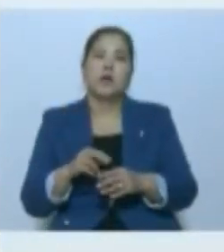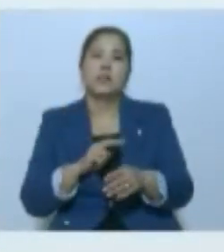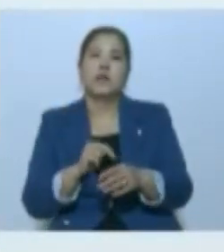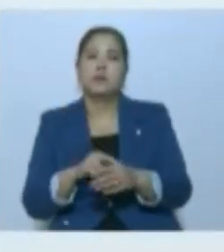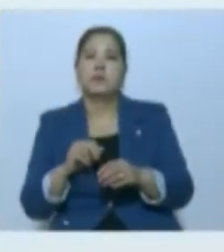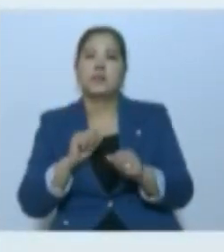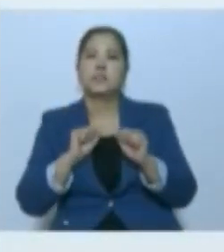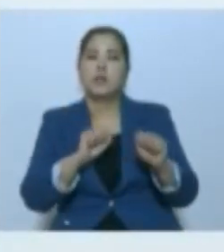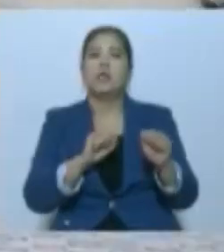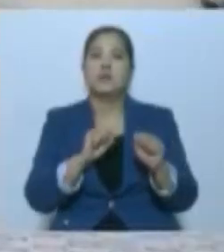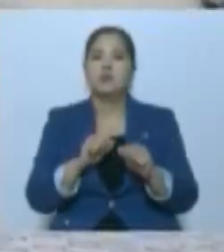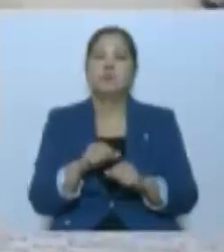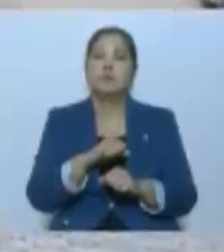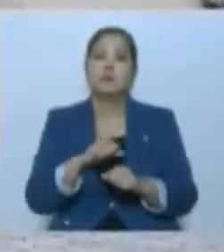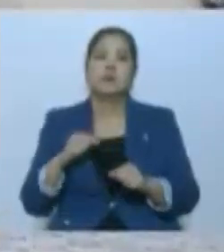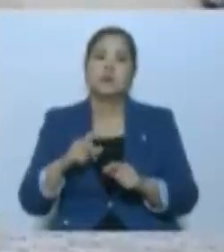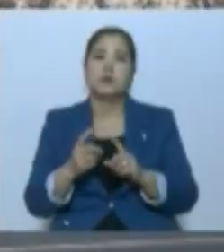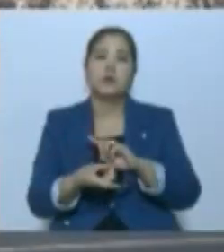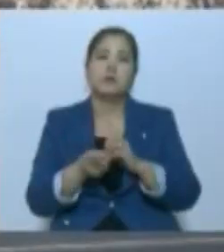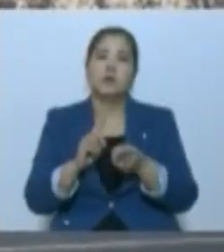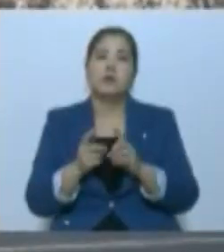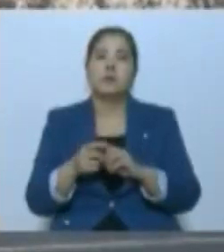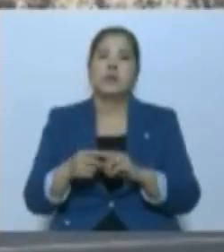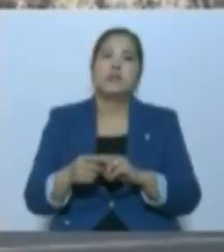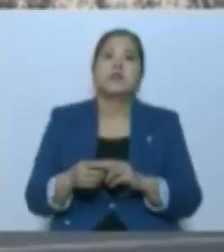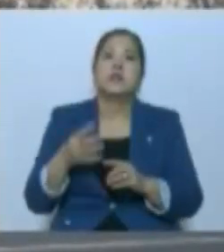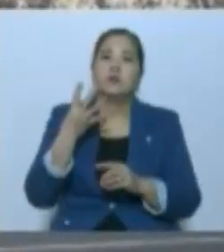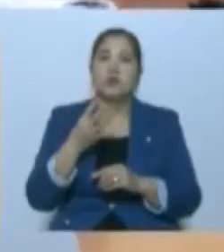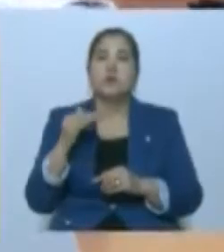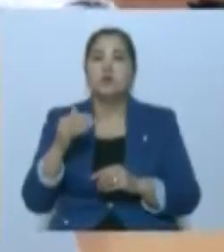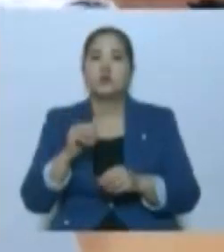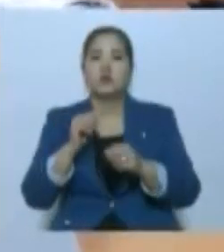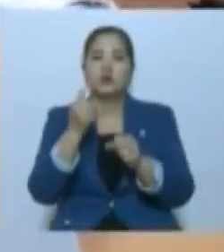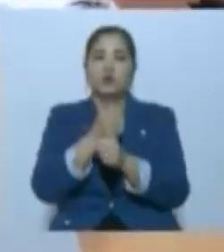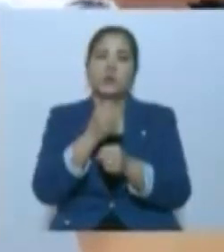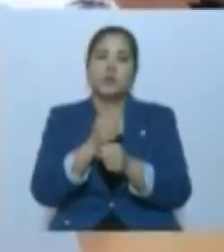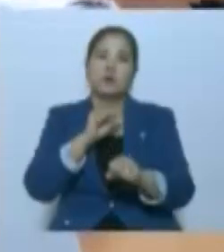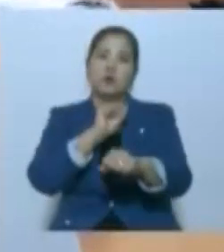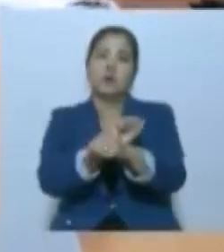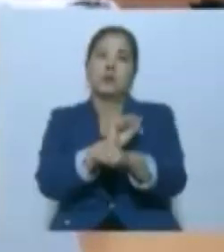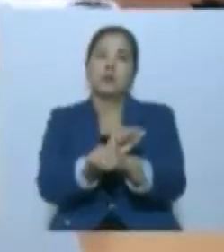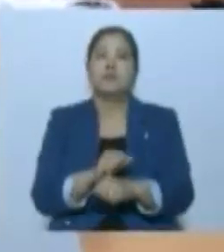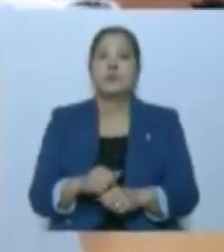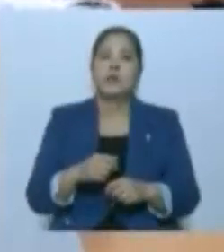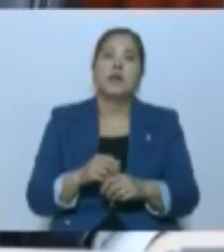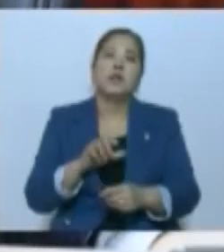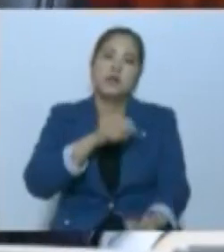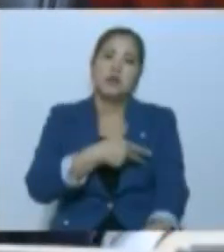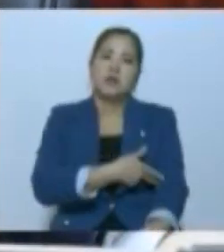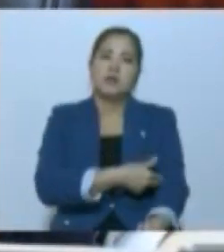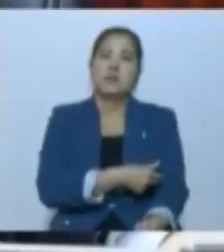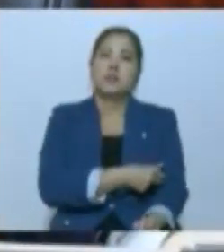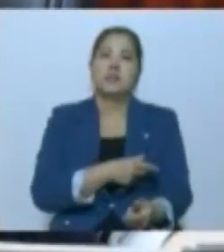наркотикалық заттарды сатып, тасымалдаумен айналысқан 4 зертхананың жұмысын тоқтатты. Қоғам белсенділері есірткі сату ісі тыйылмай тұрғанын